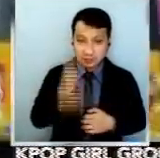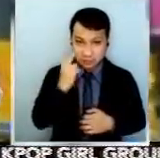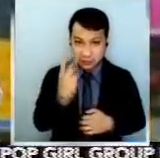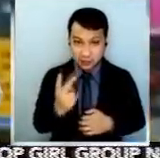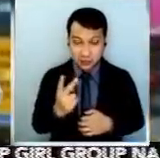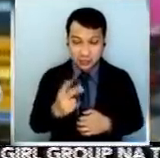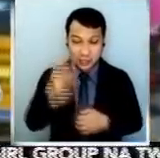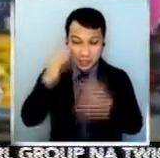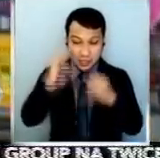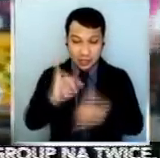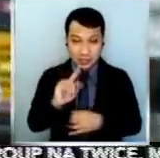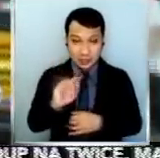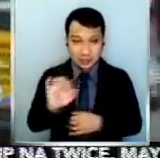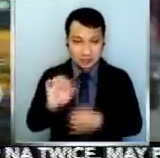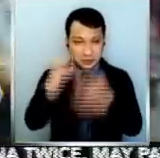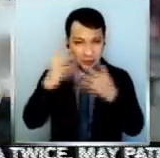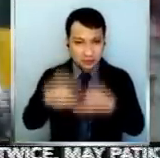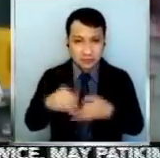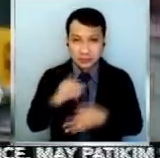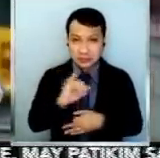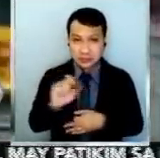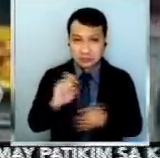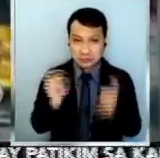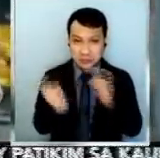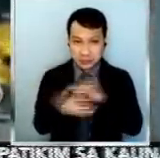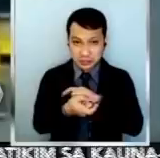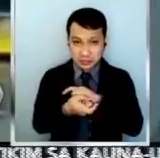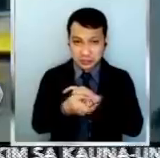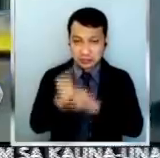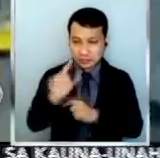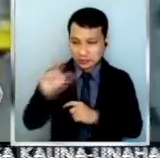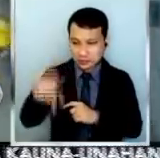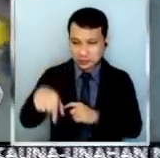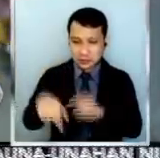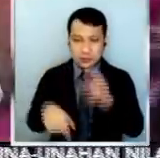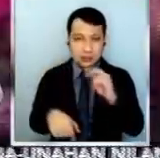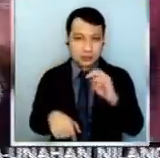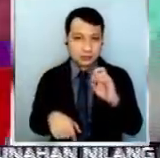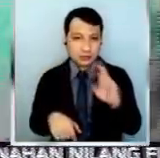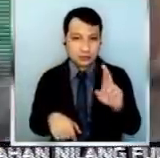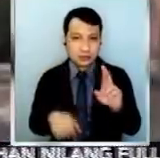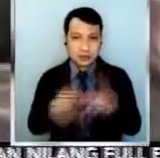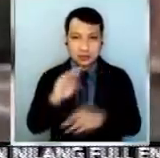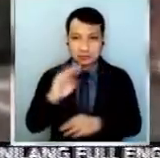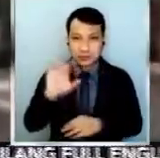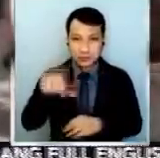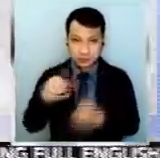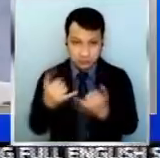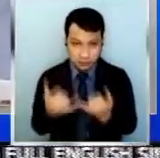IATF kung mag-iiba ang quarantine classification ng NCR na MECQ sa ngayon.